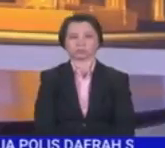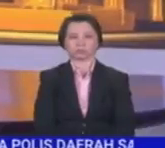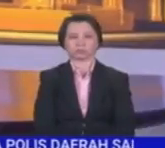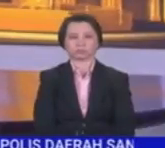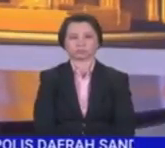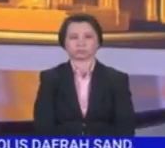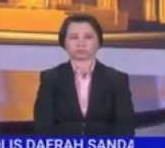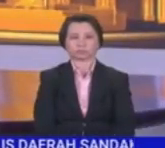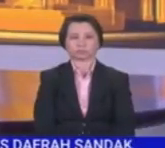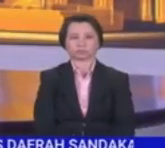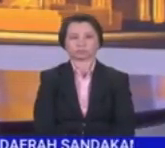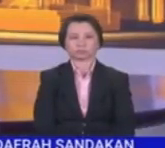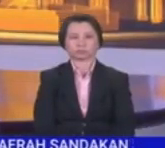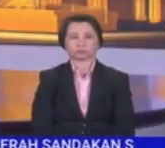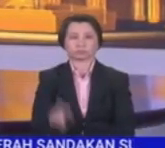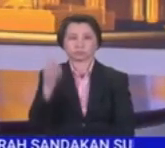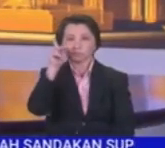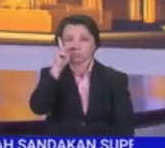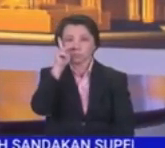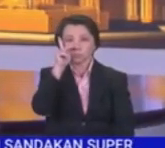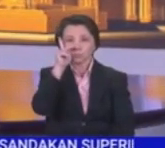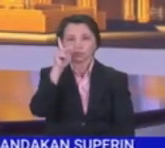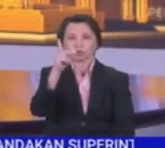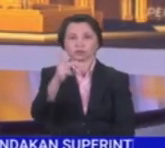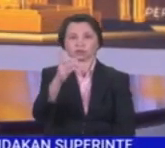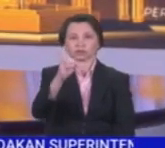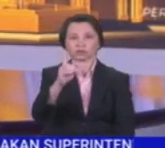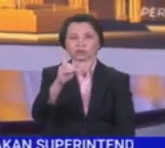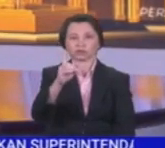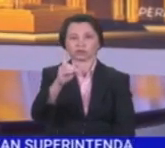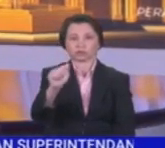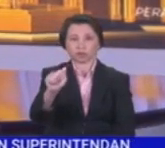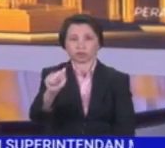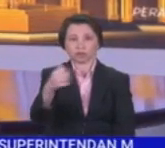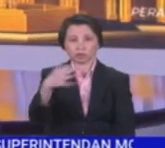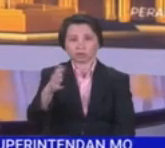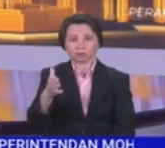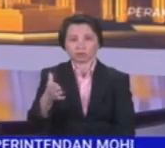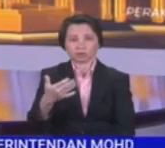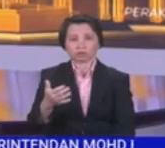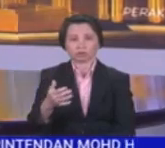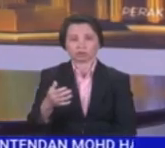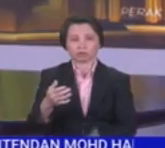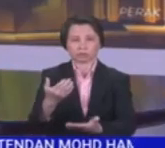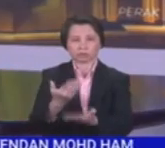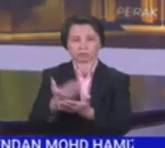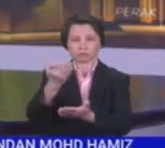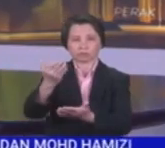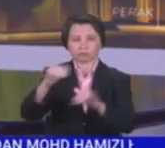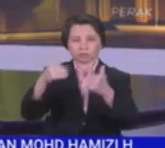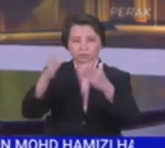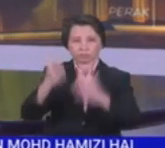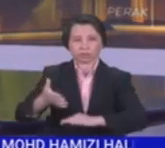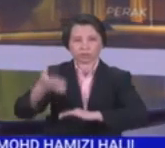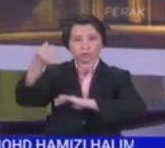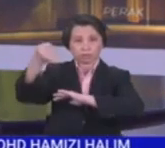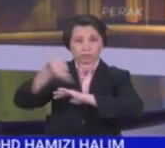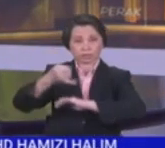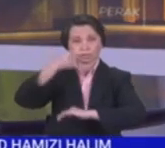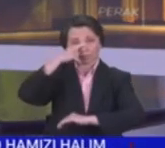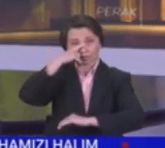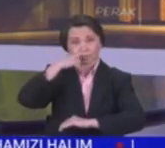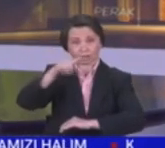size by sedikit perkembangan sukaan Kedah Darul aman caddy FC menghubungkan telah mengikat pemain impor dari Thailand sandawa teknik